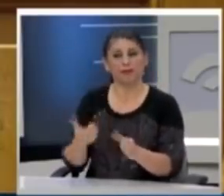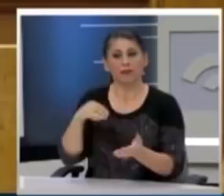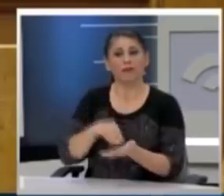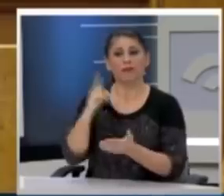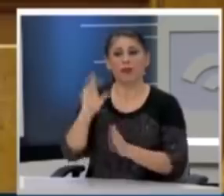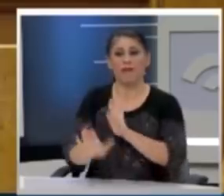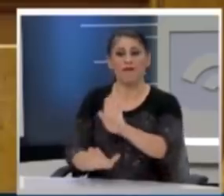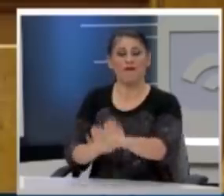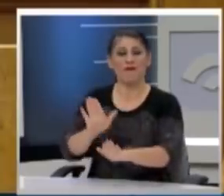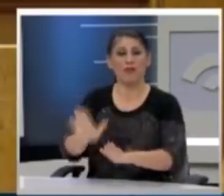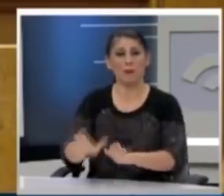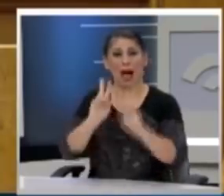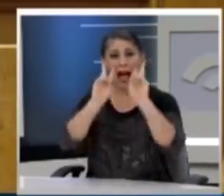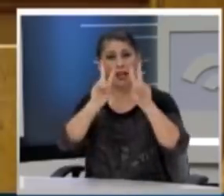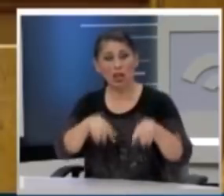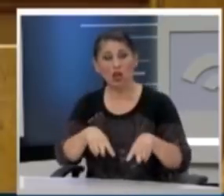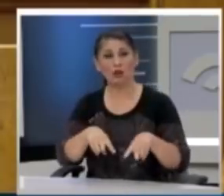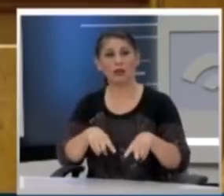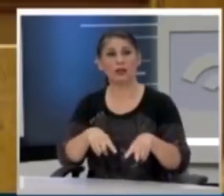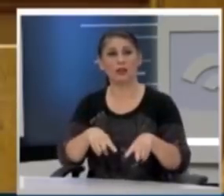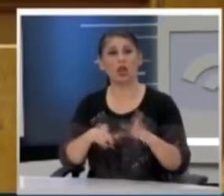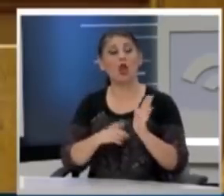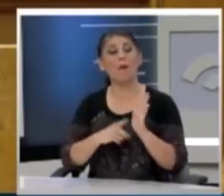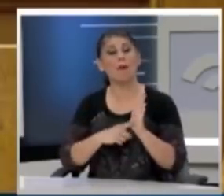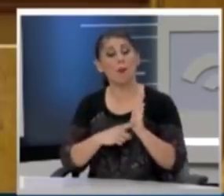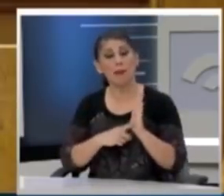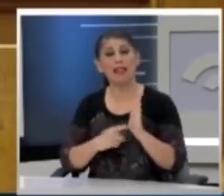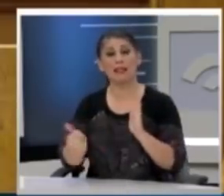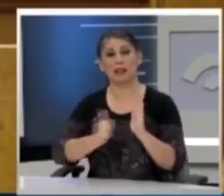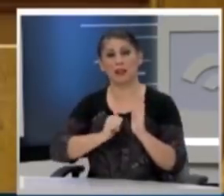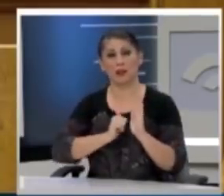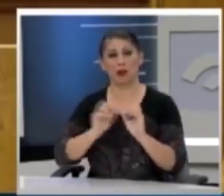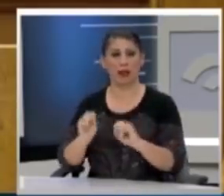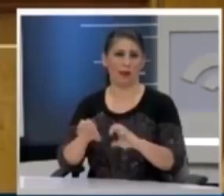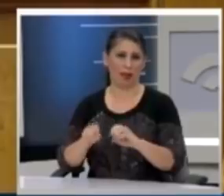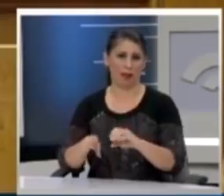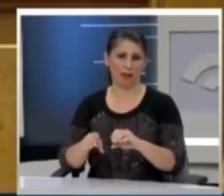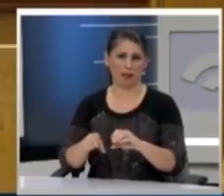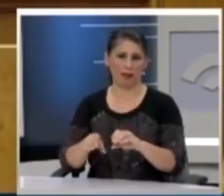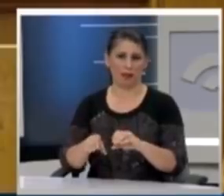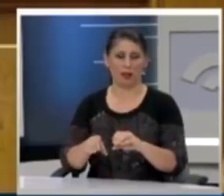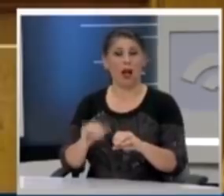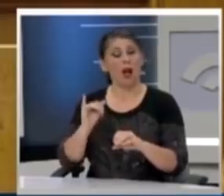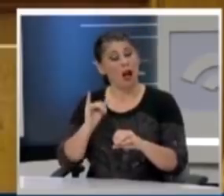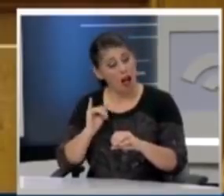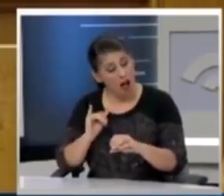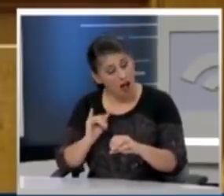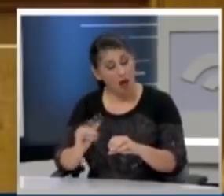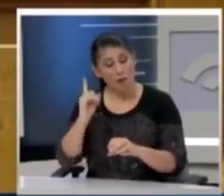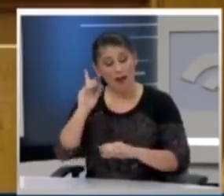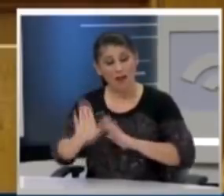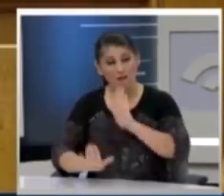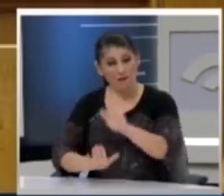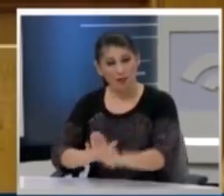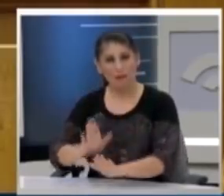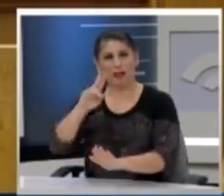ένα βήμα για την αναγνώριση και νομιμοποίηση της ιδιωτικής εκπαίδευσης ακόμα ένα βήμα